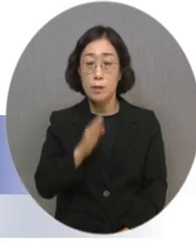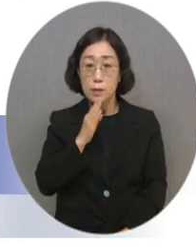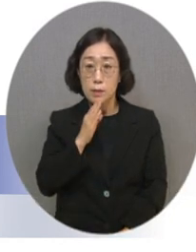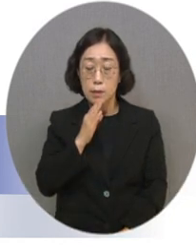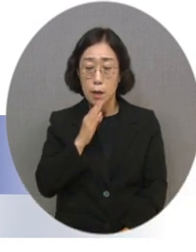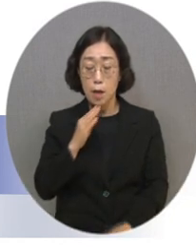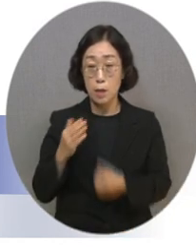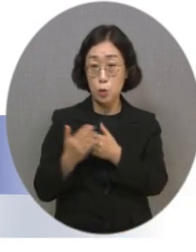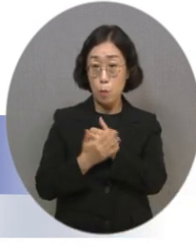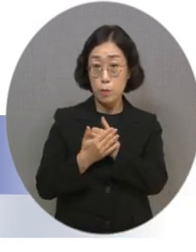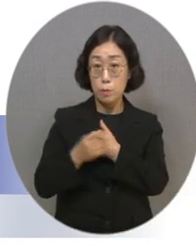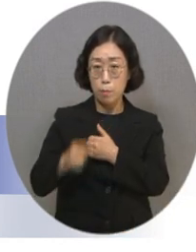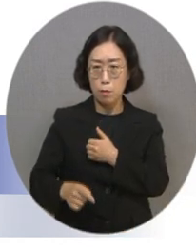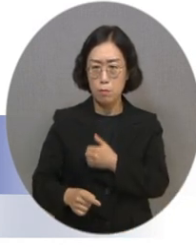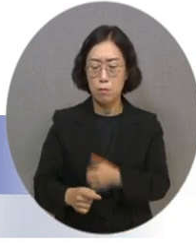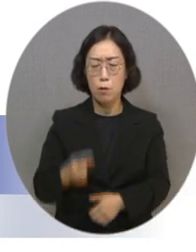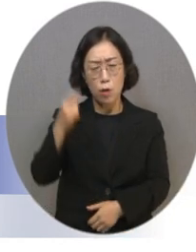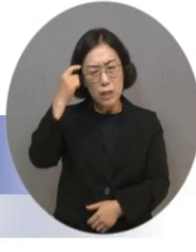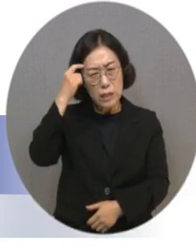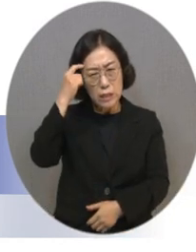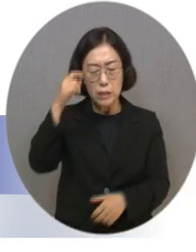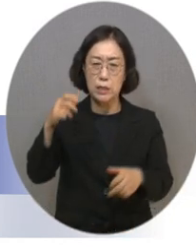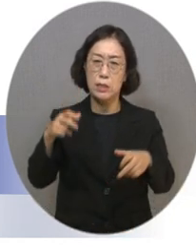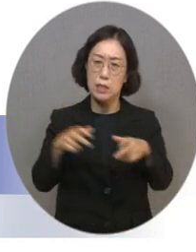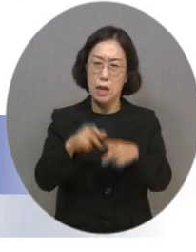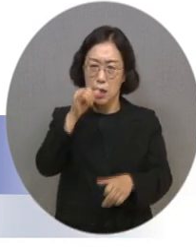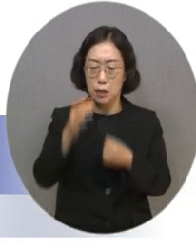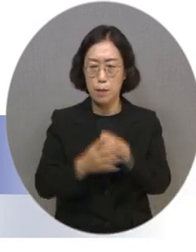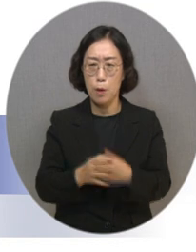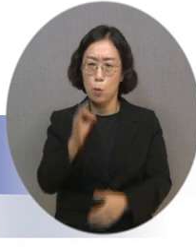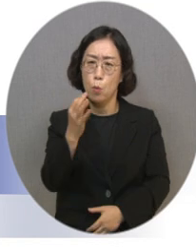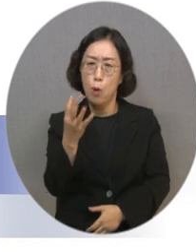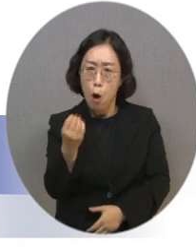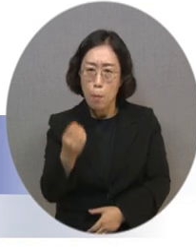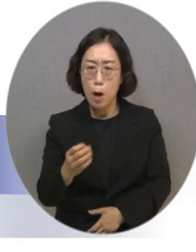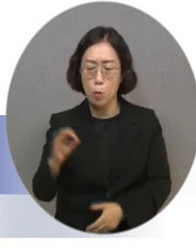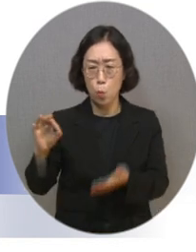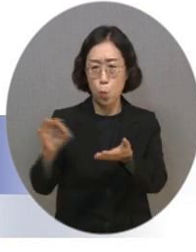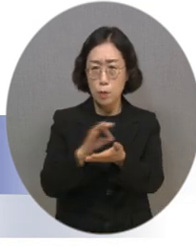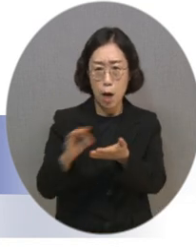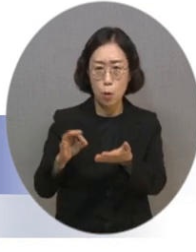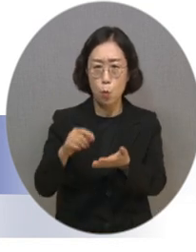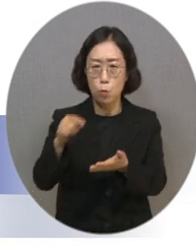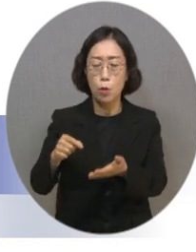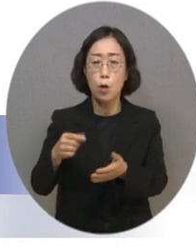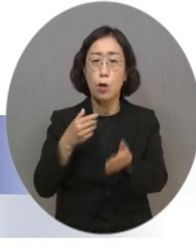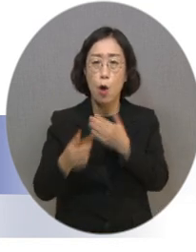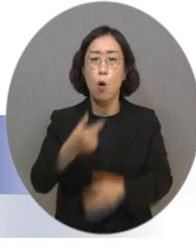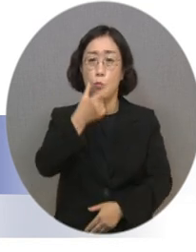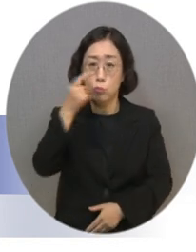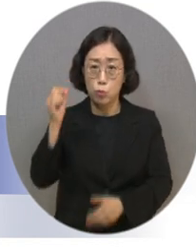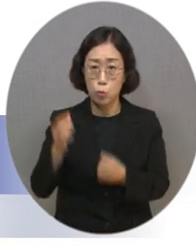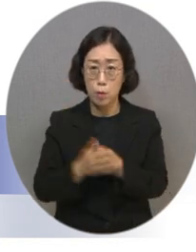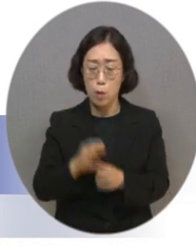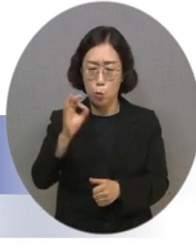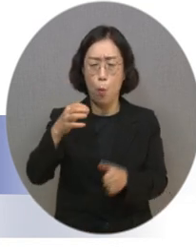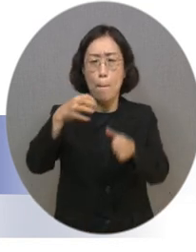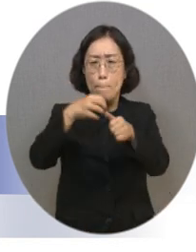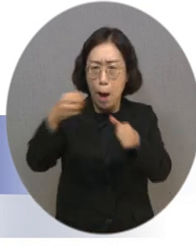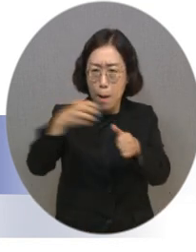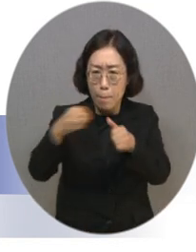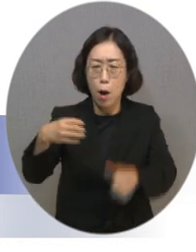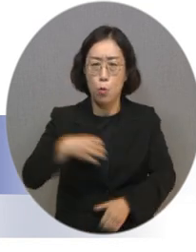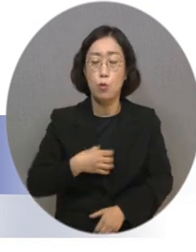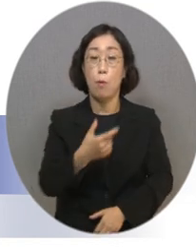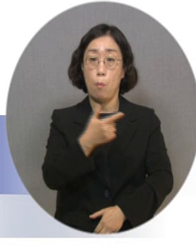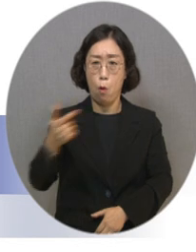당사자들은 인재 장의 특성상 금전적 개념이나 통화 사용 경험에 부족으로 여러 금전적 착취 위험에